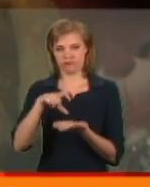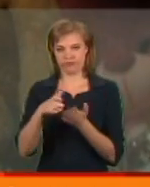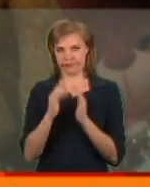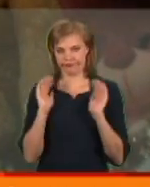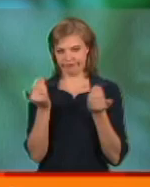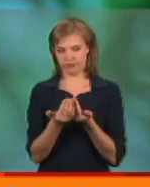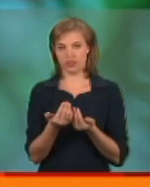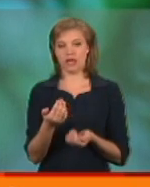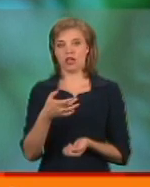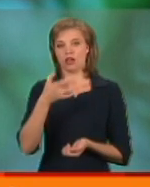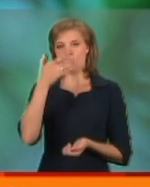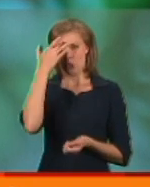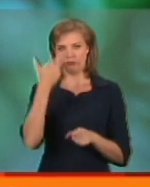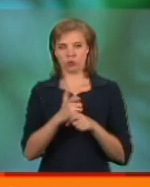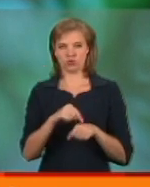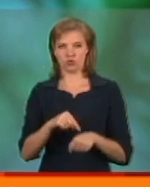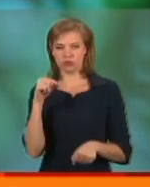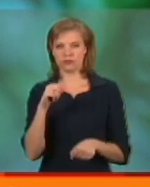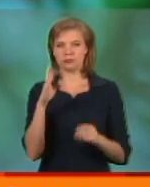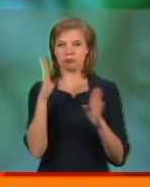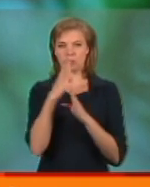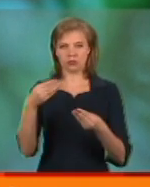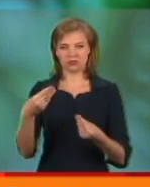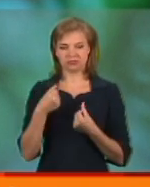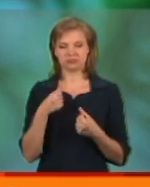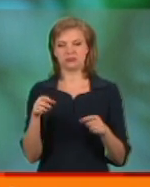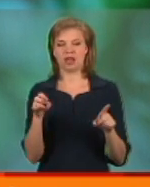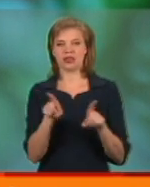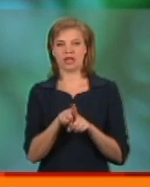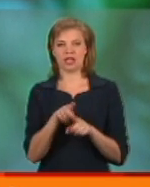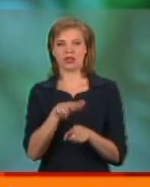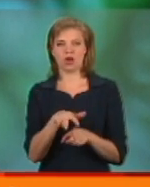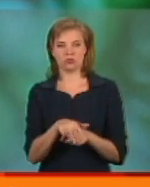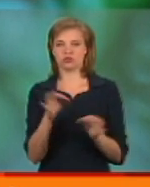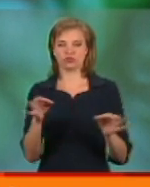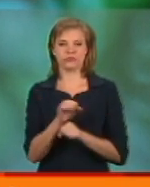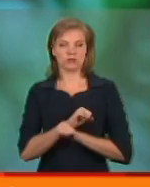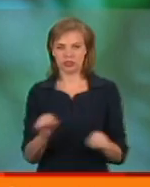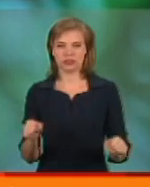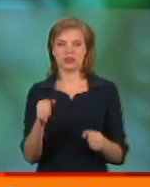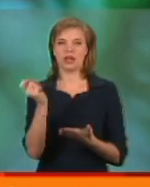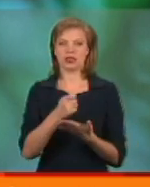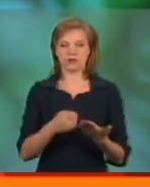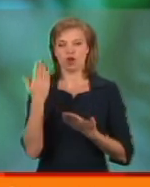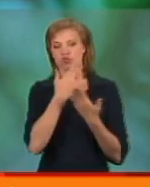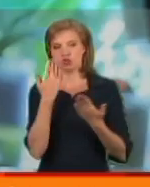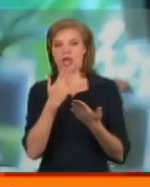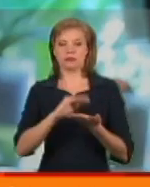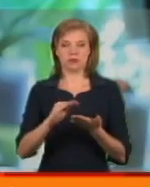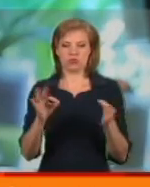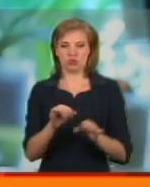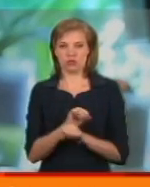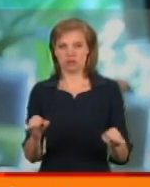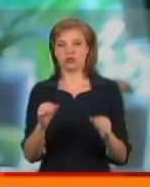4 стінах. Голова сильно чутлива, стала на погоду і на такі нагрузки нічого не можна мені робити, ні рисувати, ні читати, нічого не